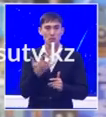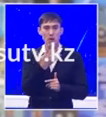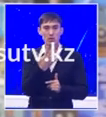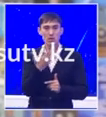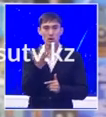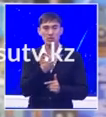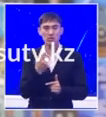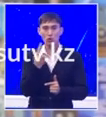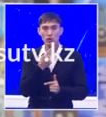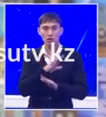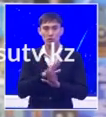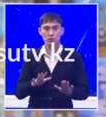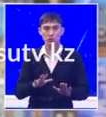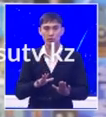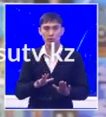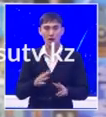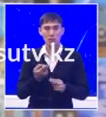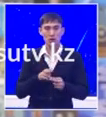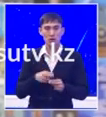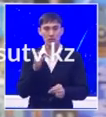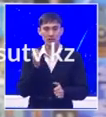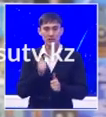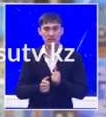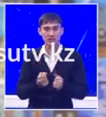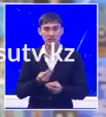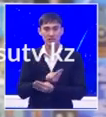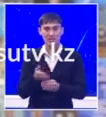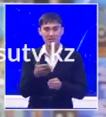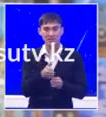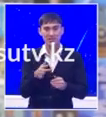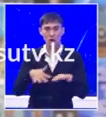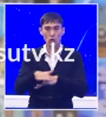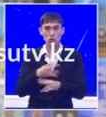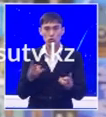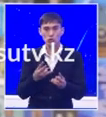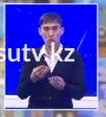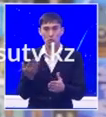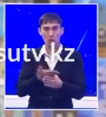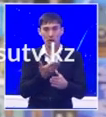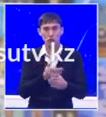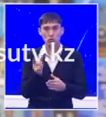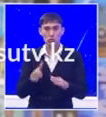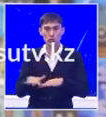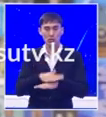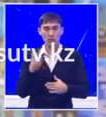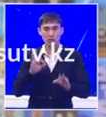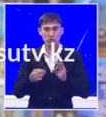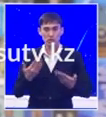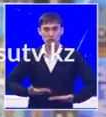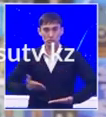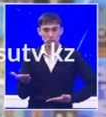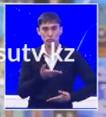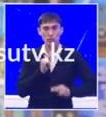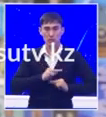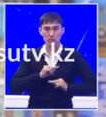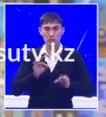ротный повар и поэтому надо всегда делиться народа над помогать чтобы люди нормально жили если люди бы нормально жить ему вы нормально